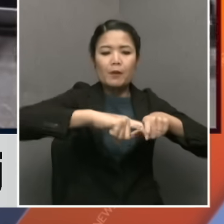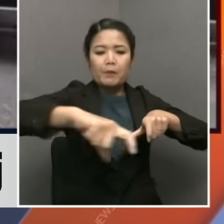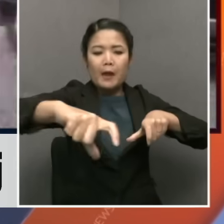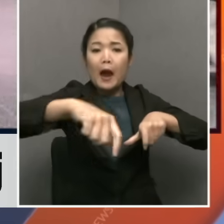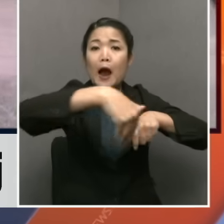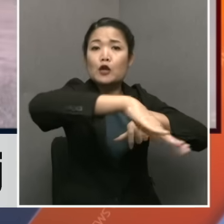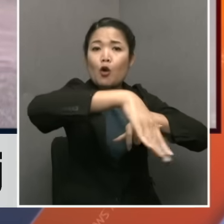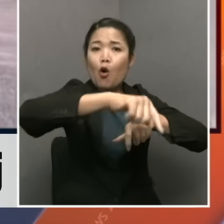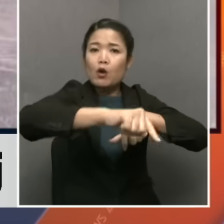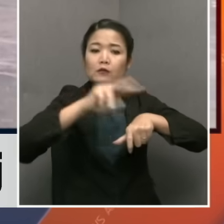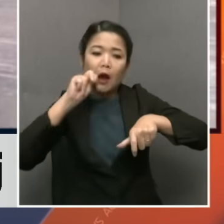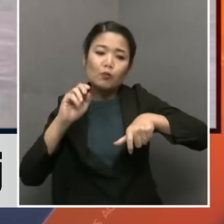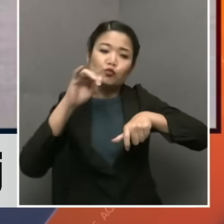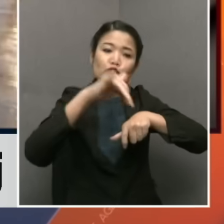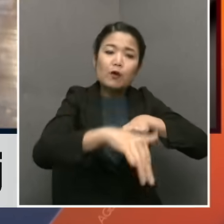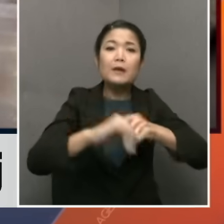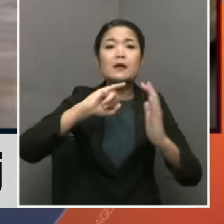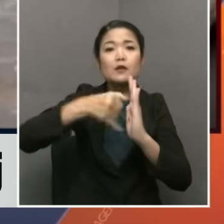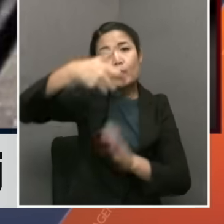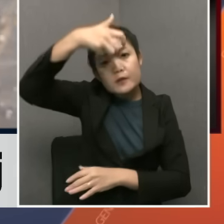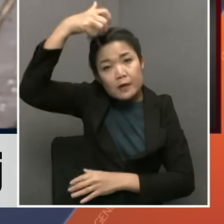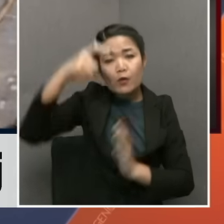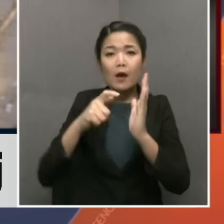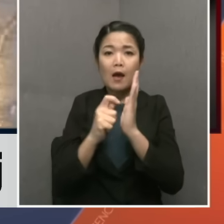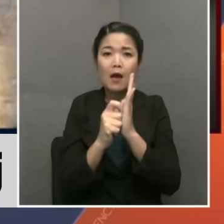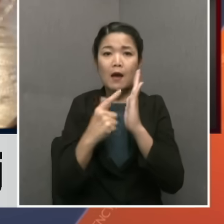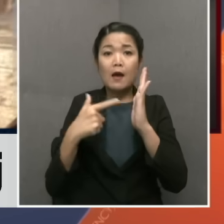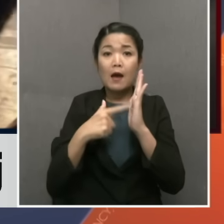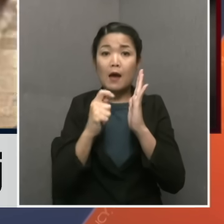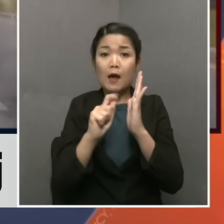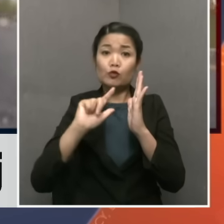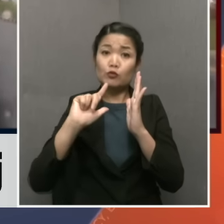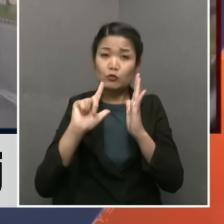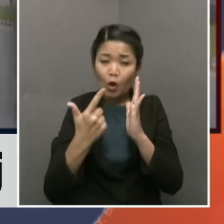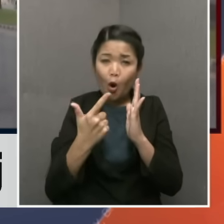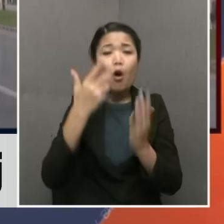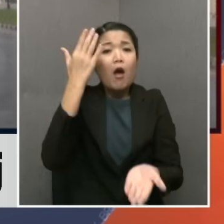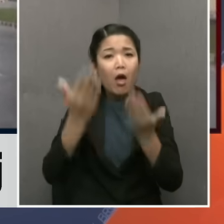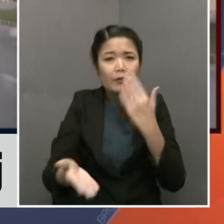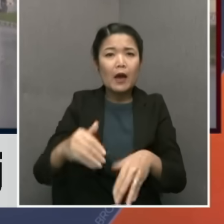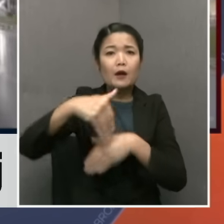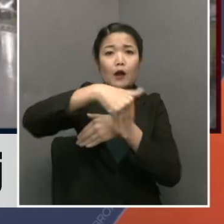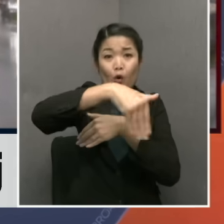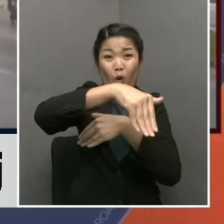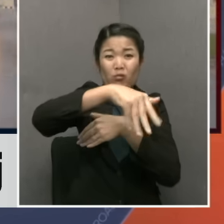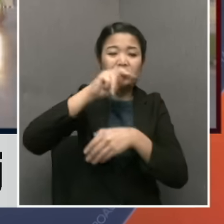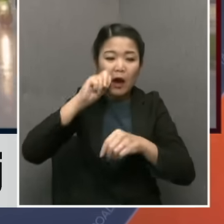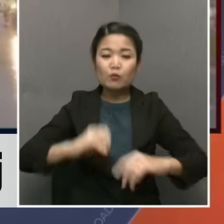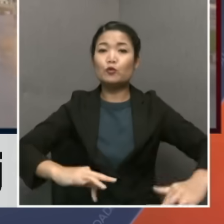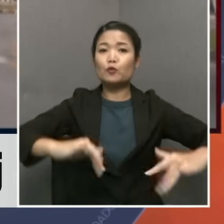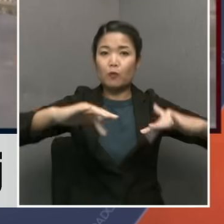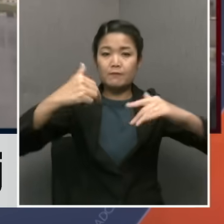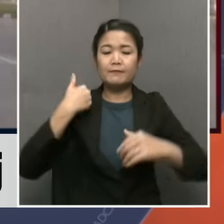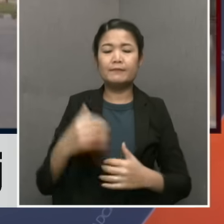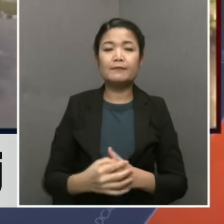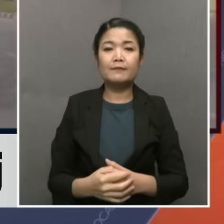ตั้งแต่สิงห์บุรีอ่างทองเป็นต้นมาครับก็จะจะจะอยู่นอกคันนะอยู่นอกคันกดน้ำนะครับก็จะเกิดมีน้ำท่วมนะ